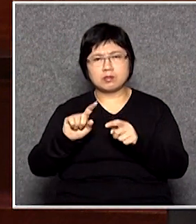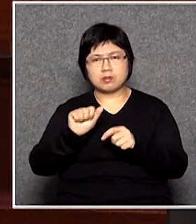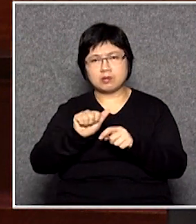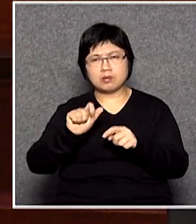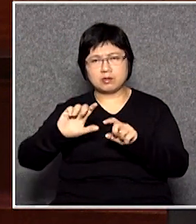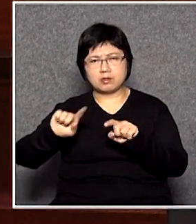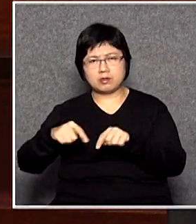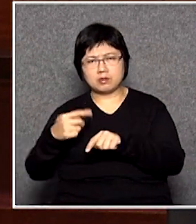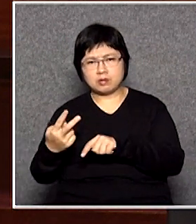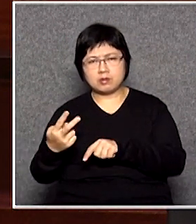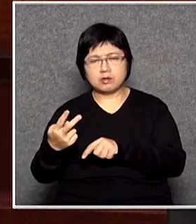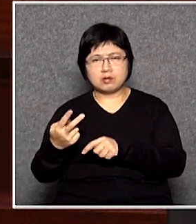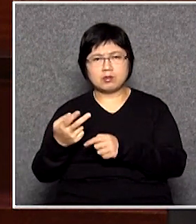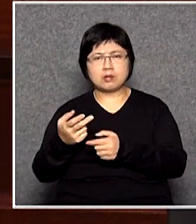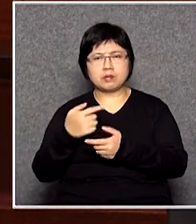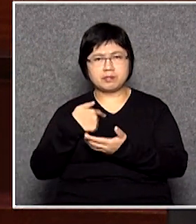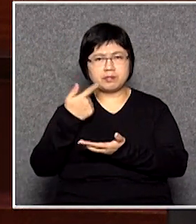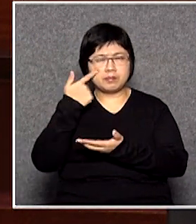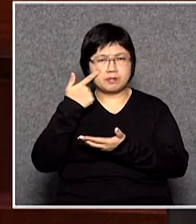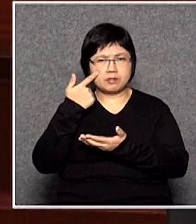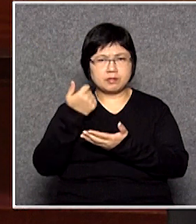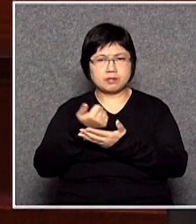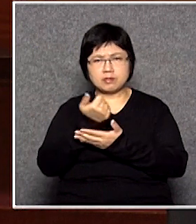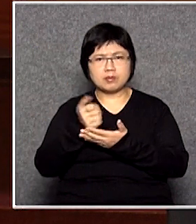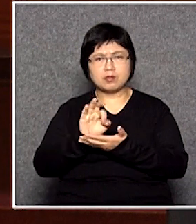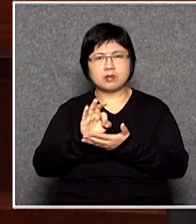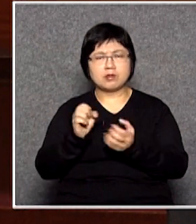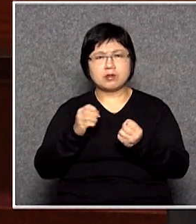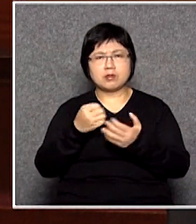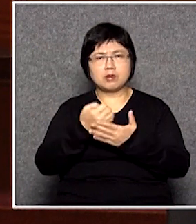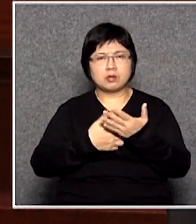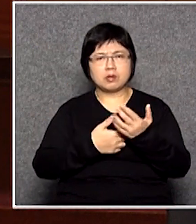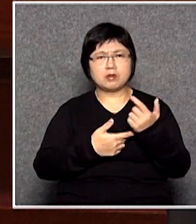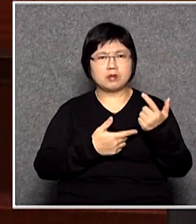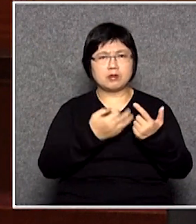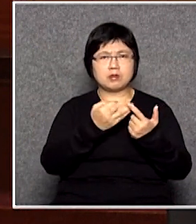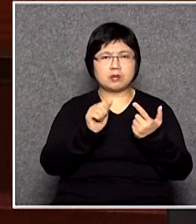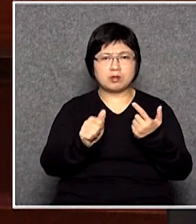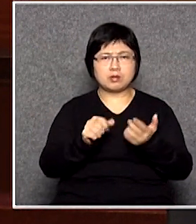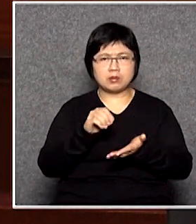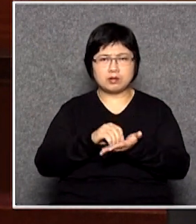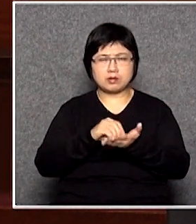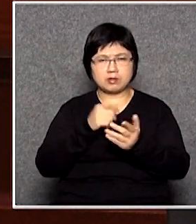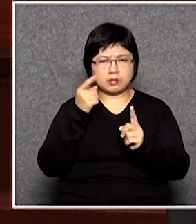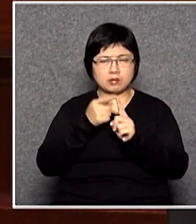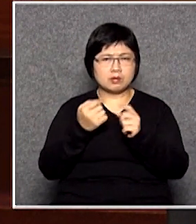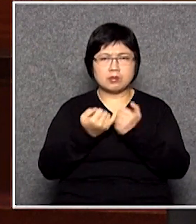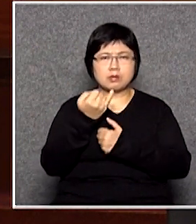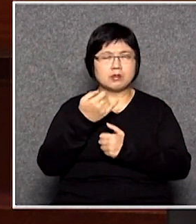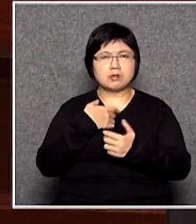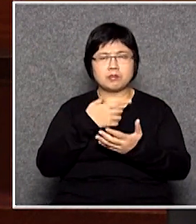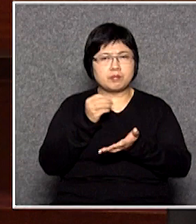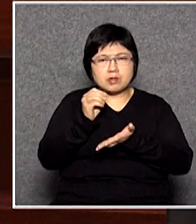83A(2)欠缺嚴謹妥當，有違議事規則第83A(2)制定的宗旨，無法確